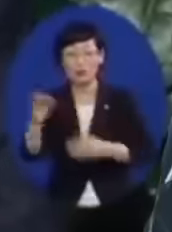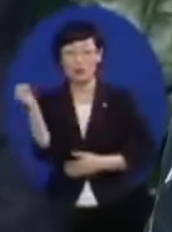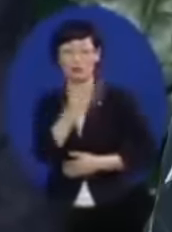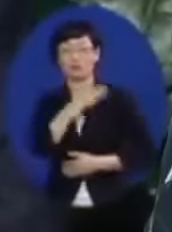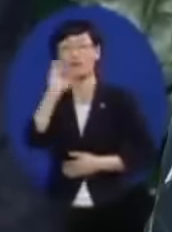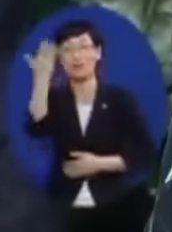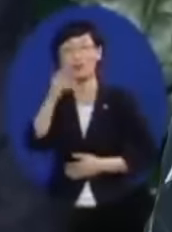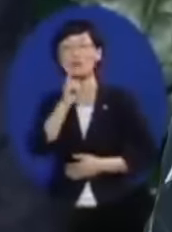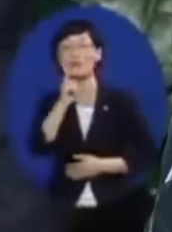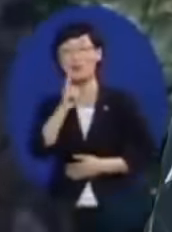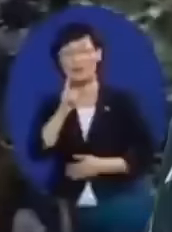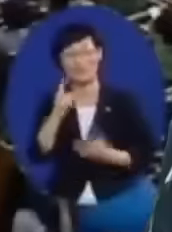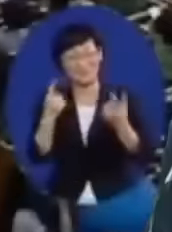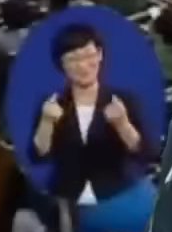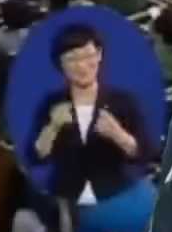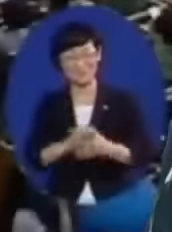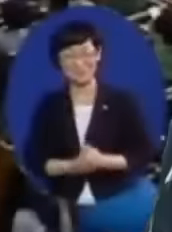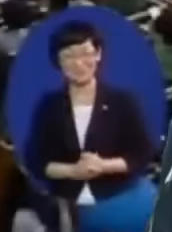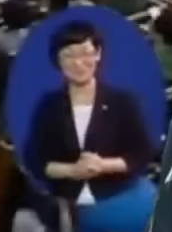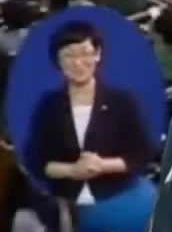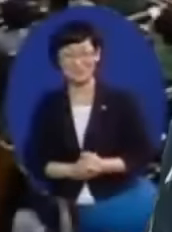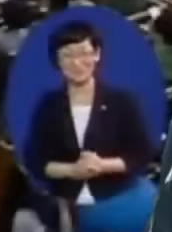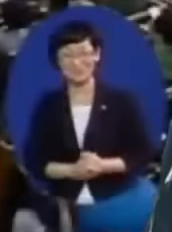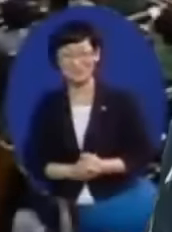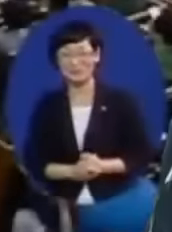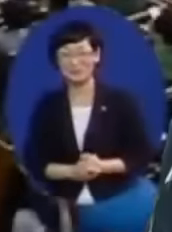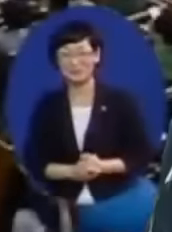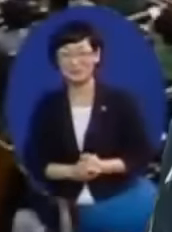된다고 말하고 있지 않습니까?